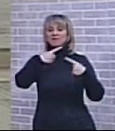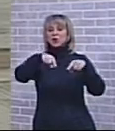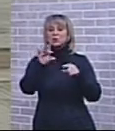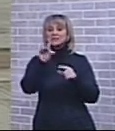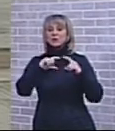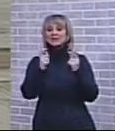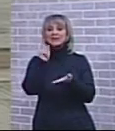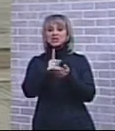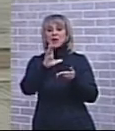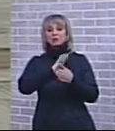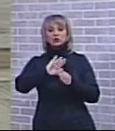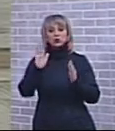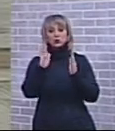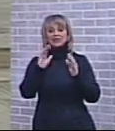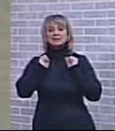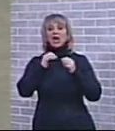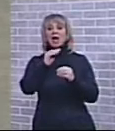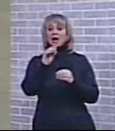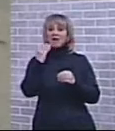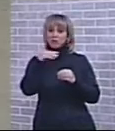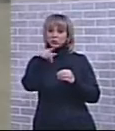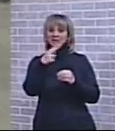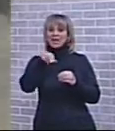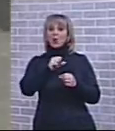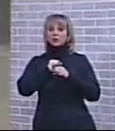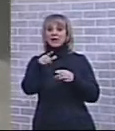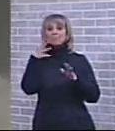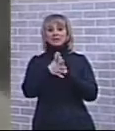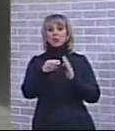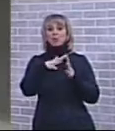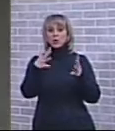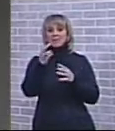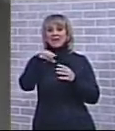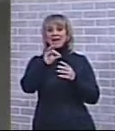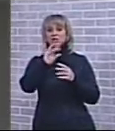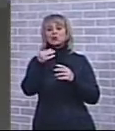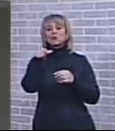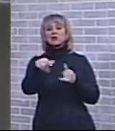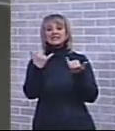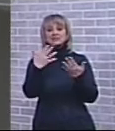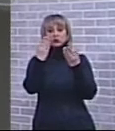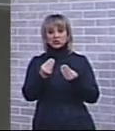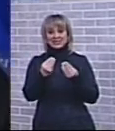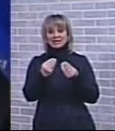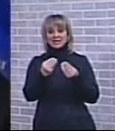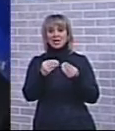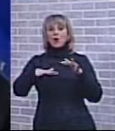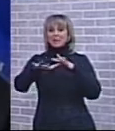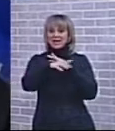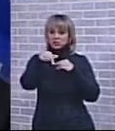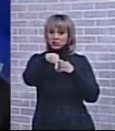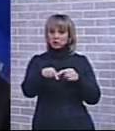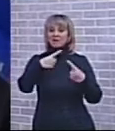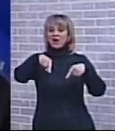Ростов-арены должна стать не только спортивной, но и комфортной для отдыха. На это потратят более 1 000 000 000 рублей. У нас на сегодняшний день пляжная